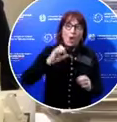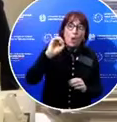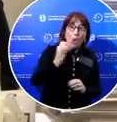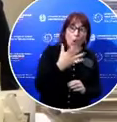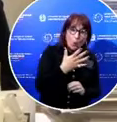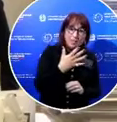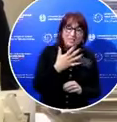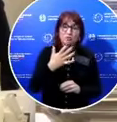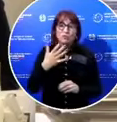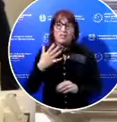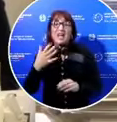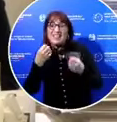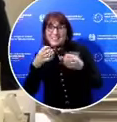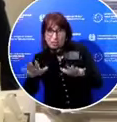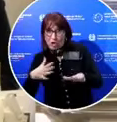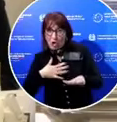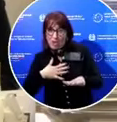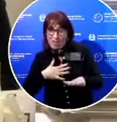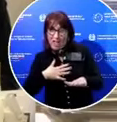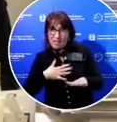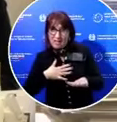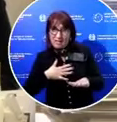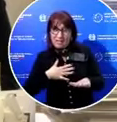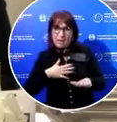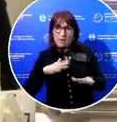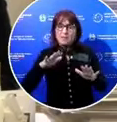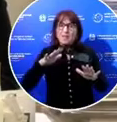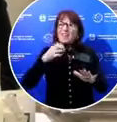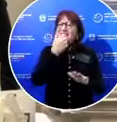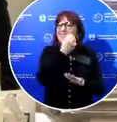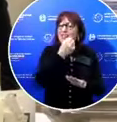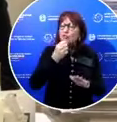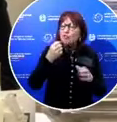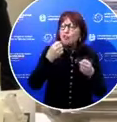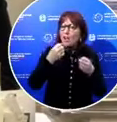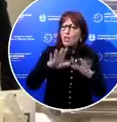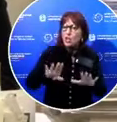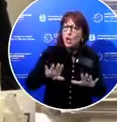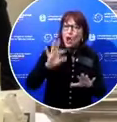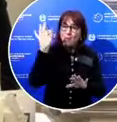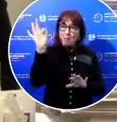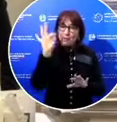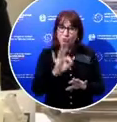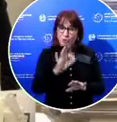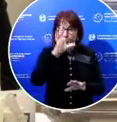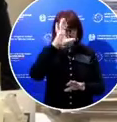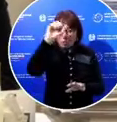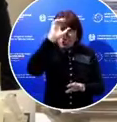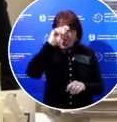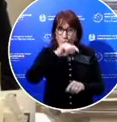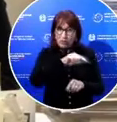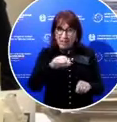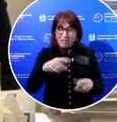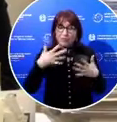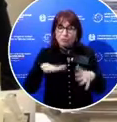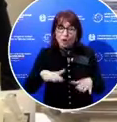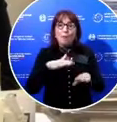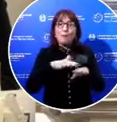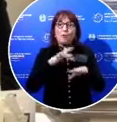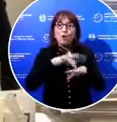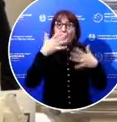i 19 anni il 19% circa degli studenti ha assunto